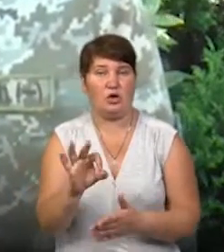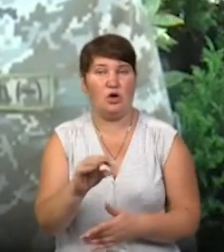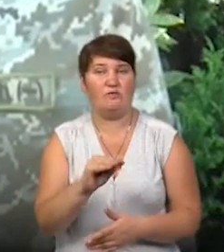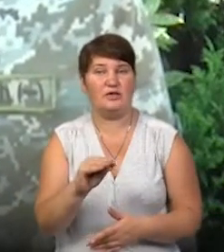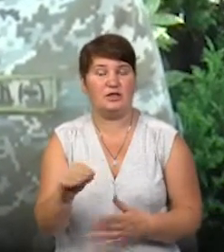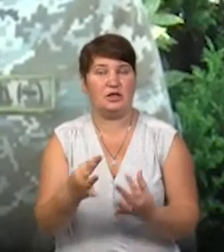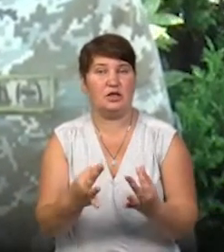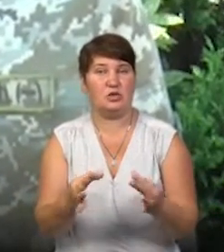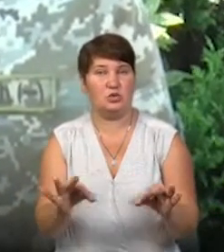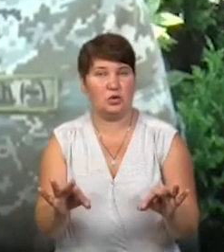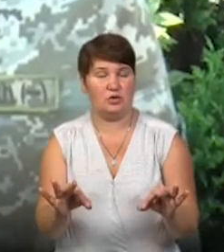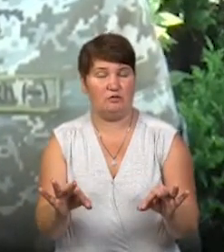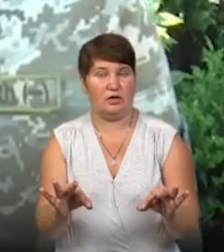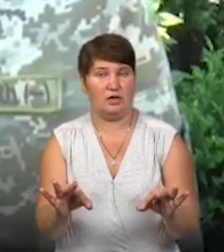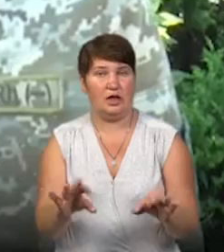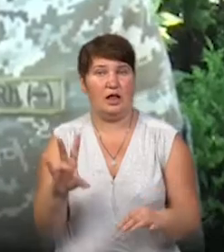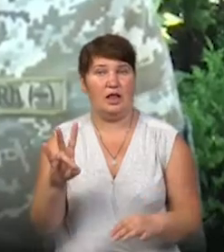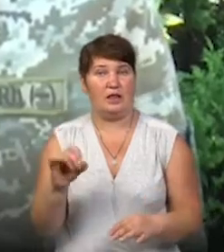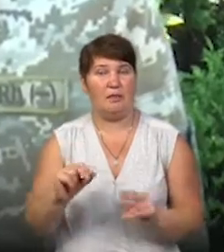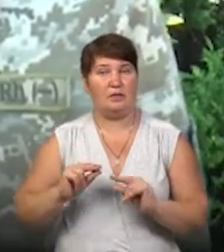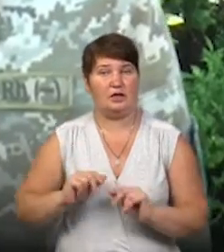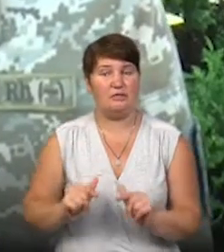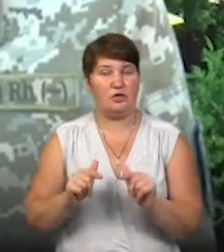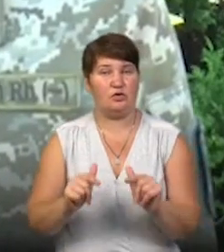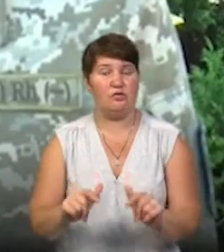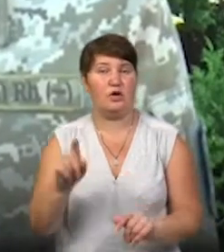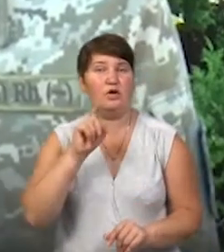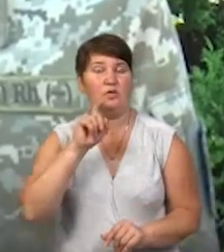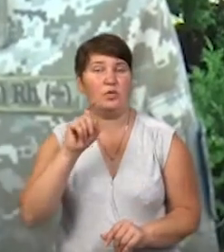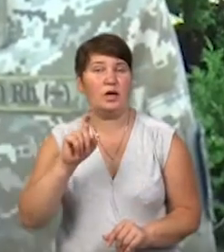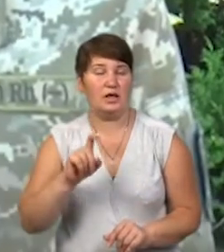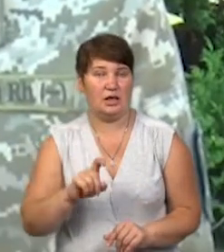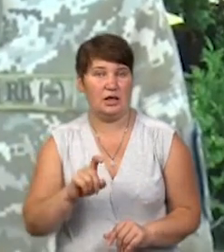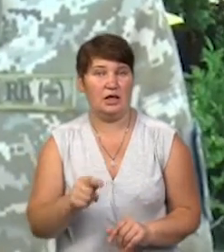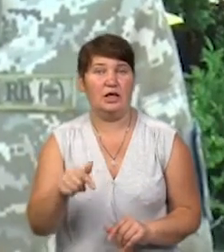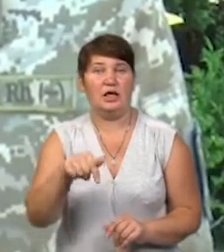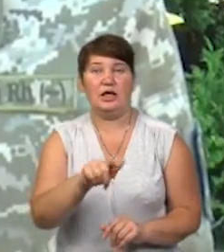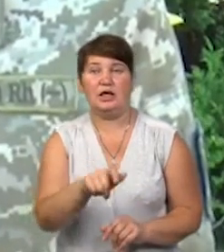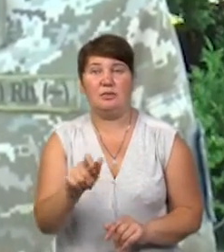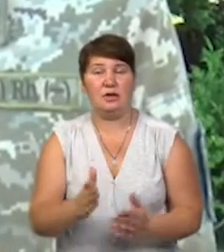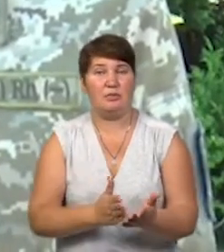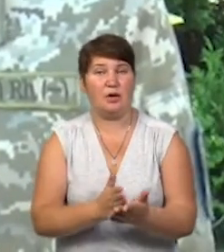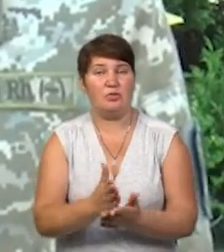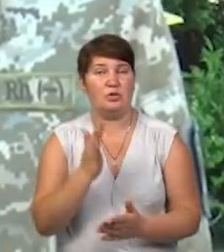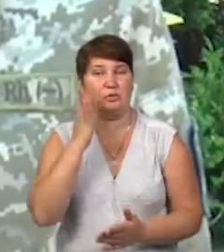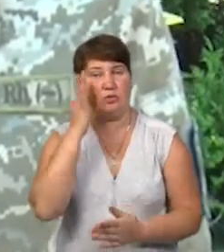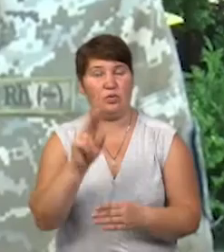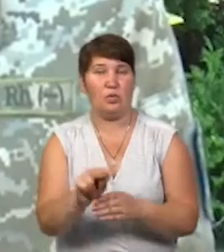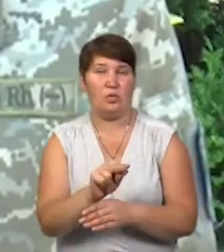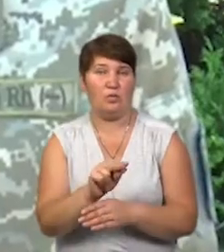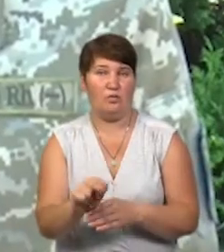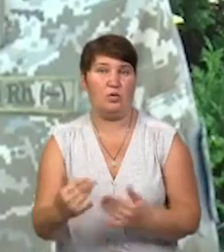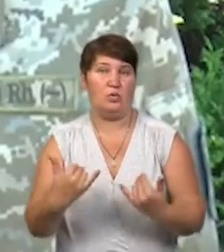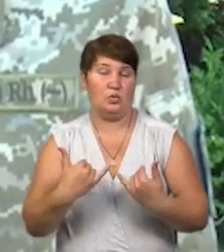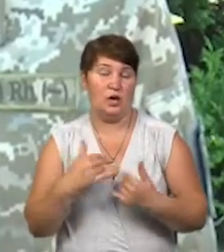дозвіл. Діючий дозвіл на працевлаштування в Україні, також тим, які прямують з метою лікування у нашій